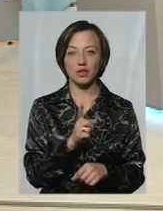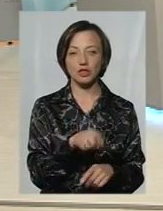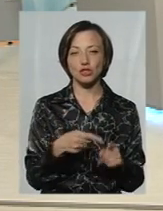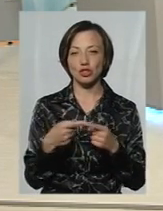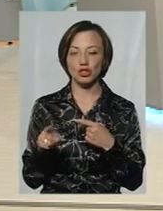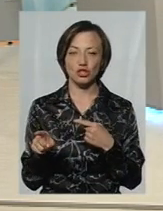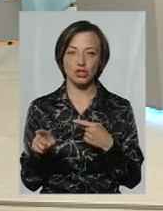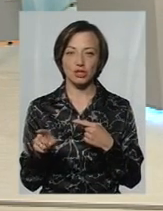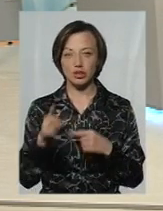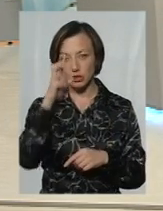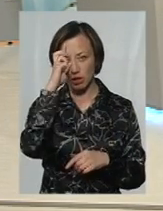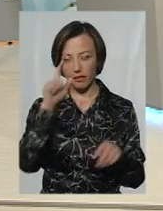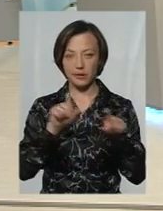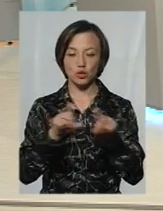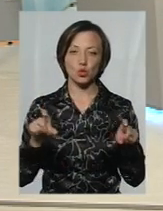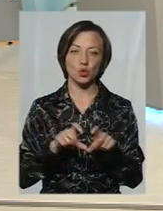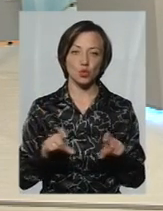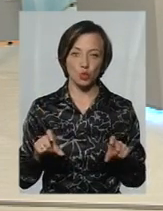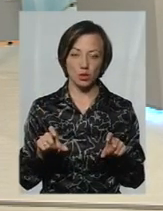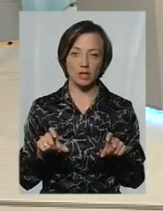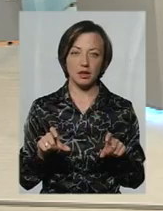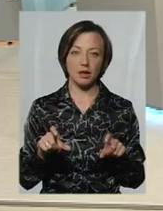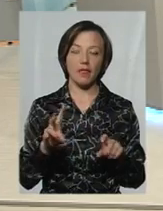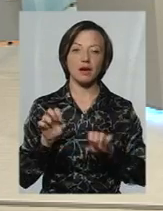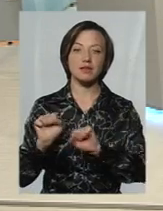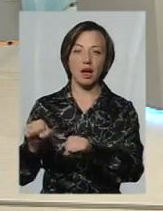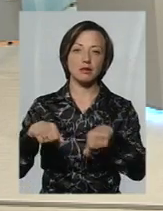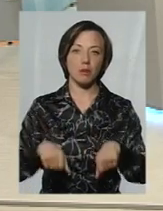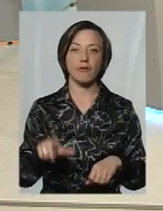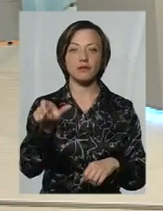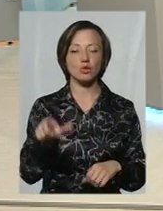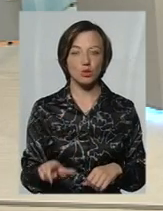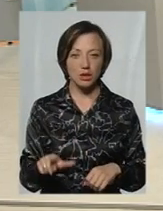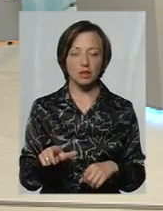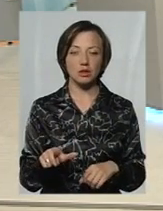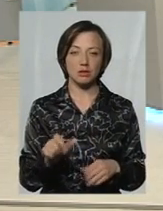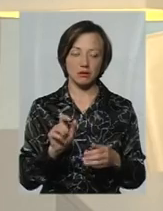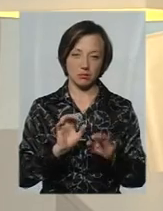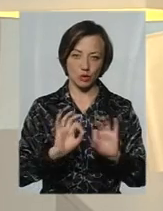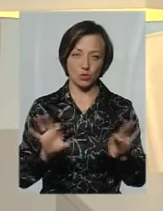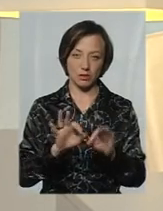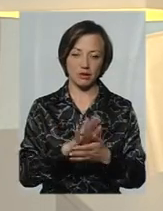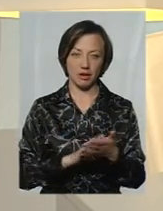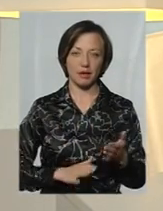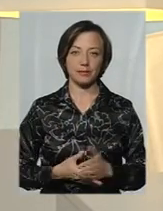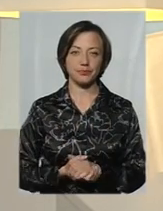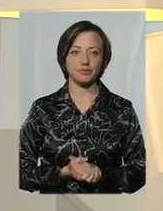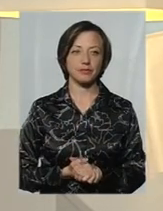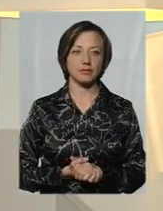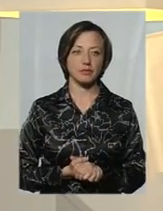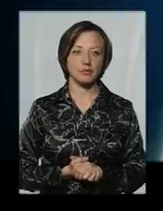інші державні структури на захист прав людини, у сюжеті моєї колеги. Далі продовжимо.